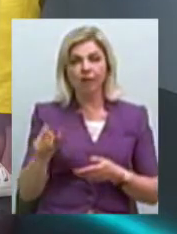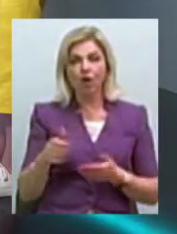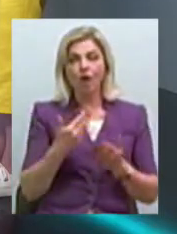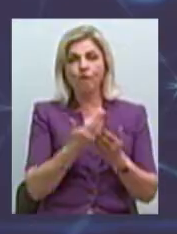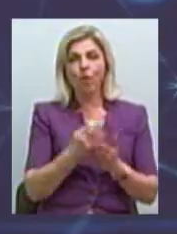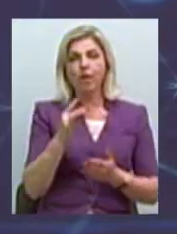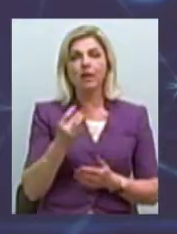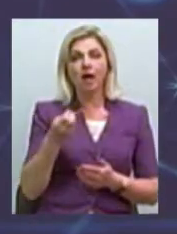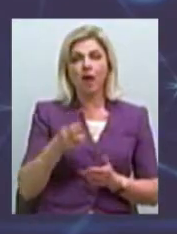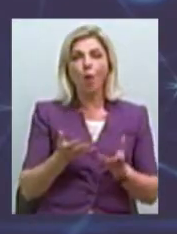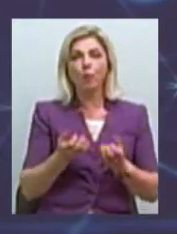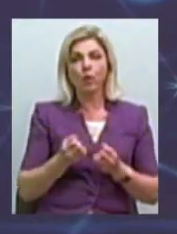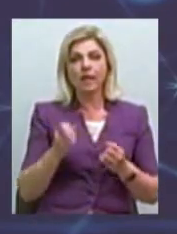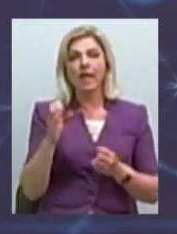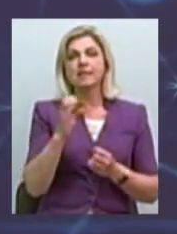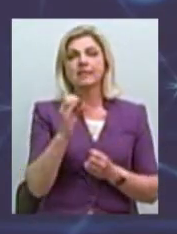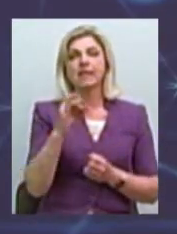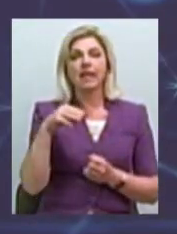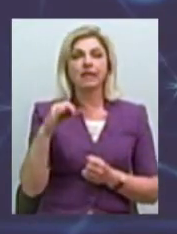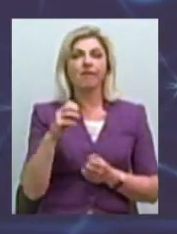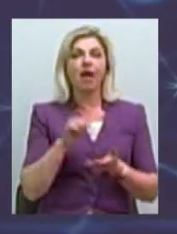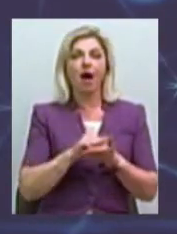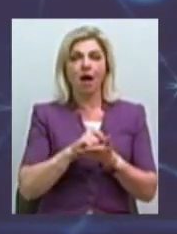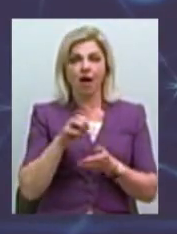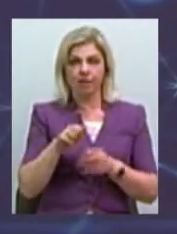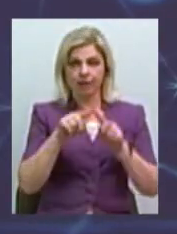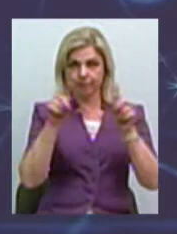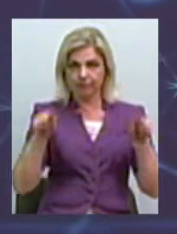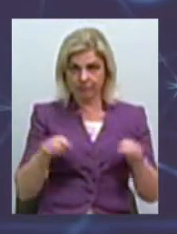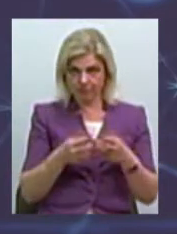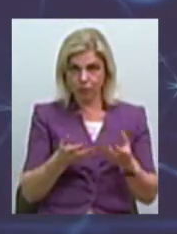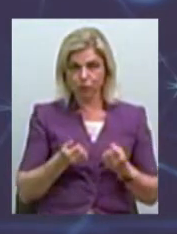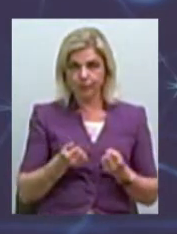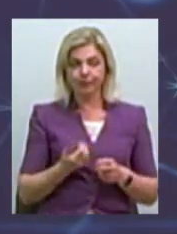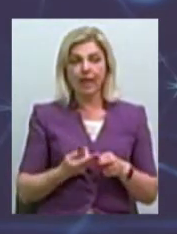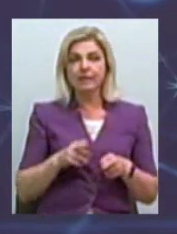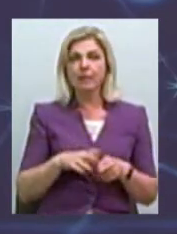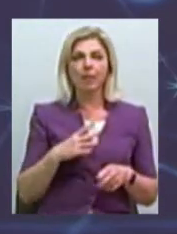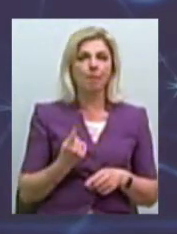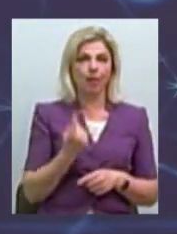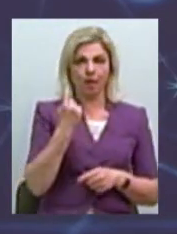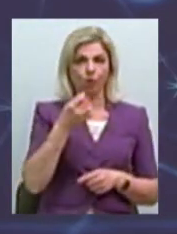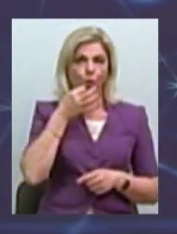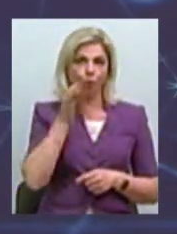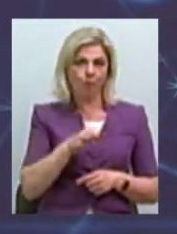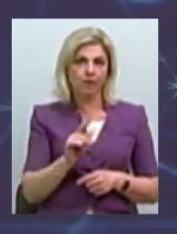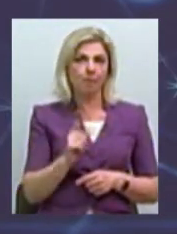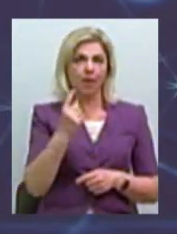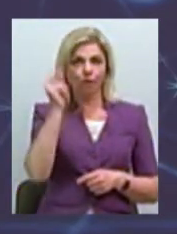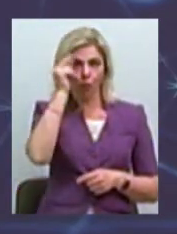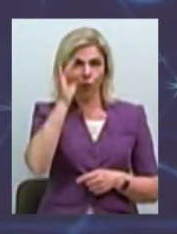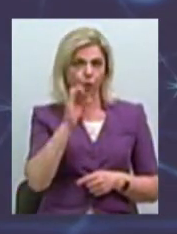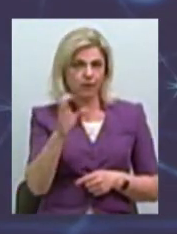отримала сертифікат, які ще результати? Поділитись. Ну, это был у нас первый опыт, первый курс, к